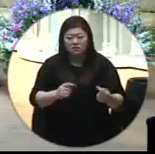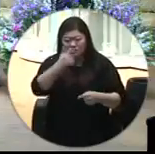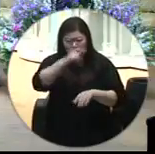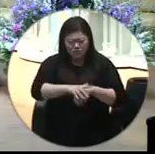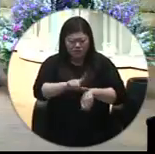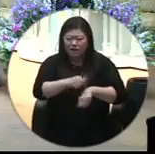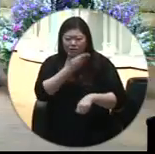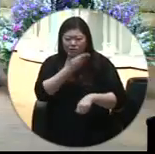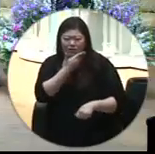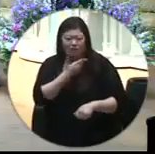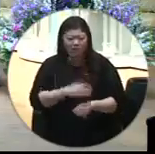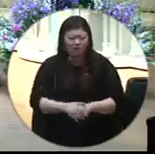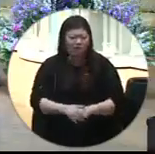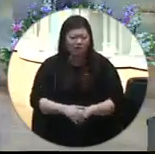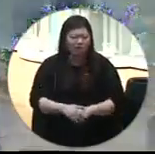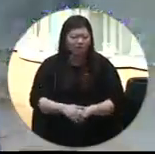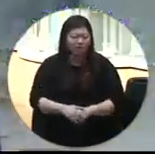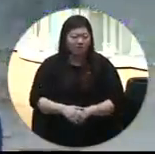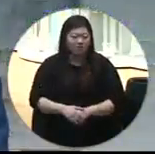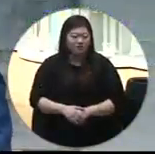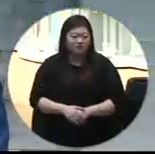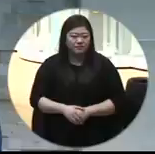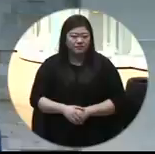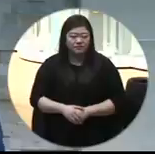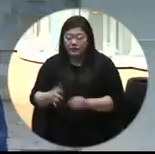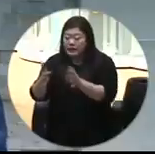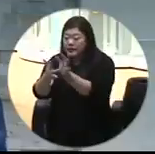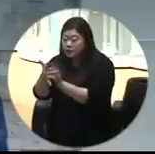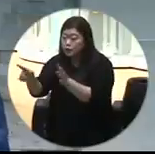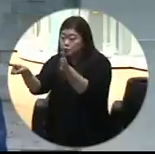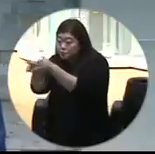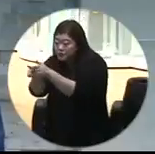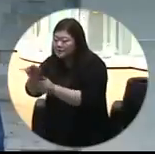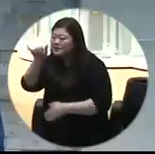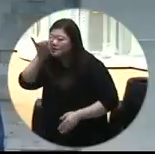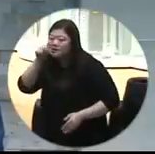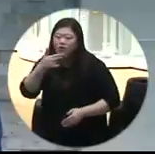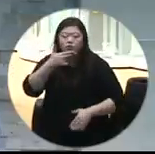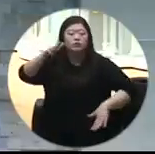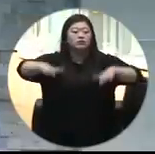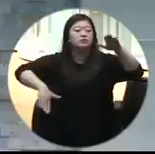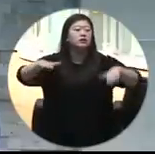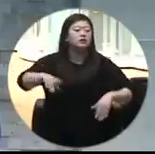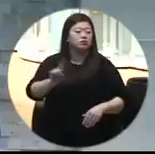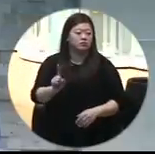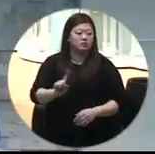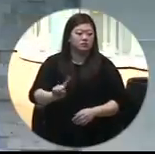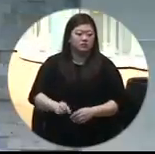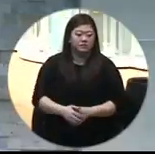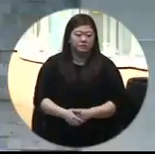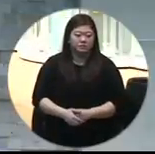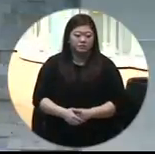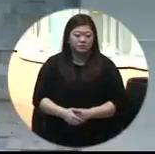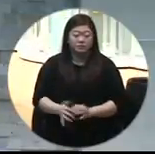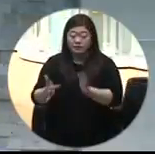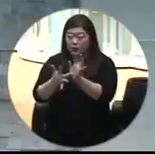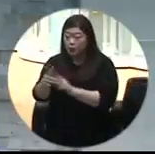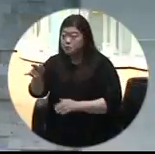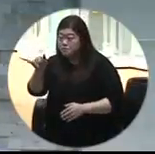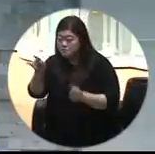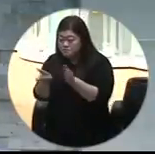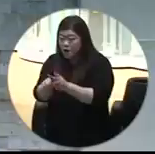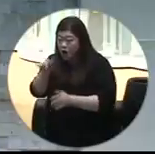뭐 있어요? 예수 믿는 사람과 불신의 차이가 뭐냐고. 예수를 믿으면 증거가 있어야지.